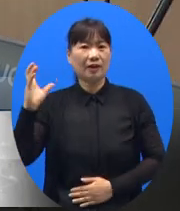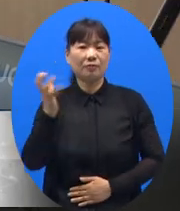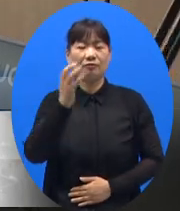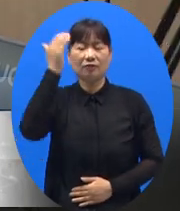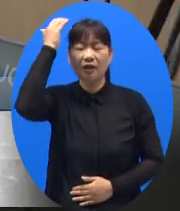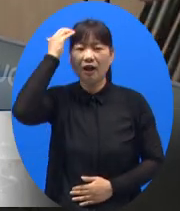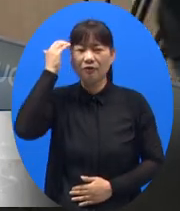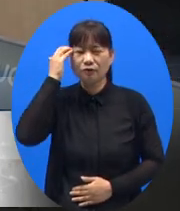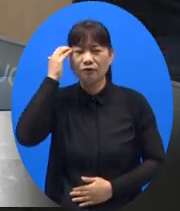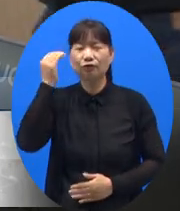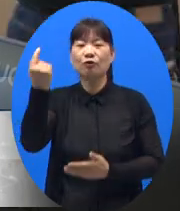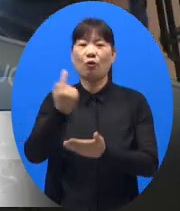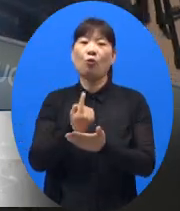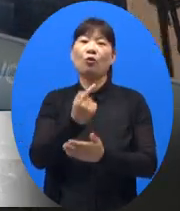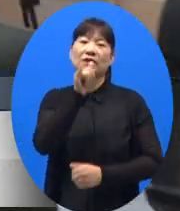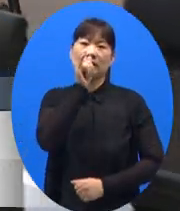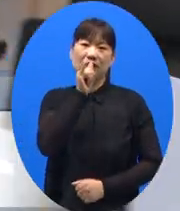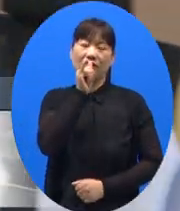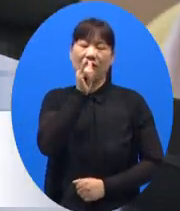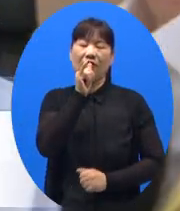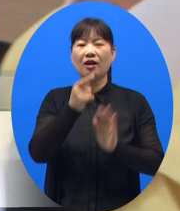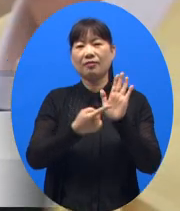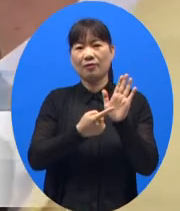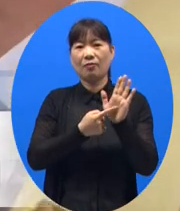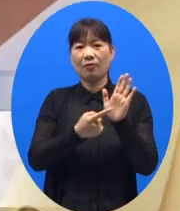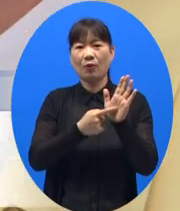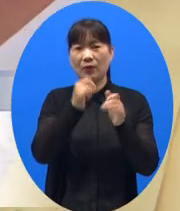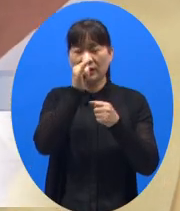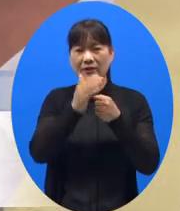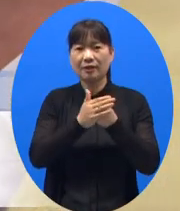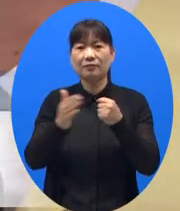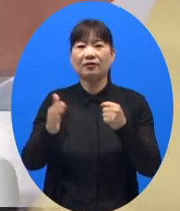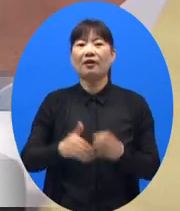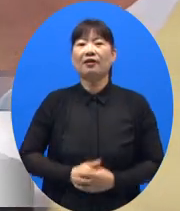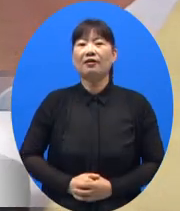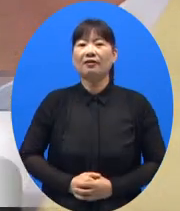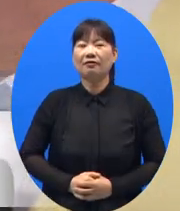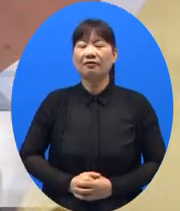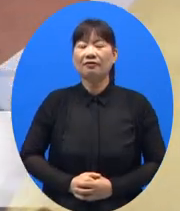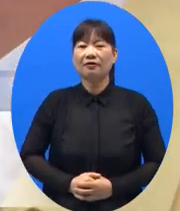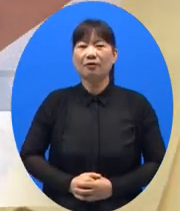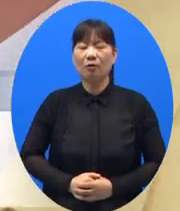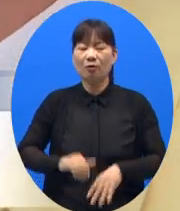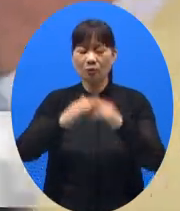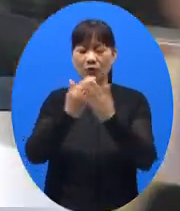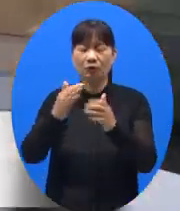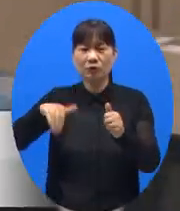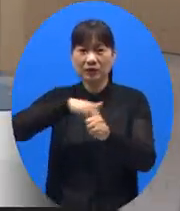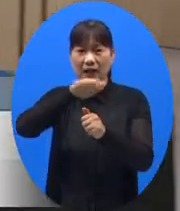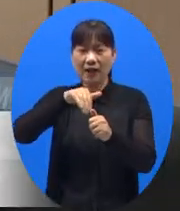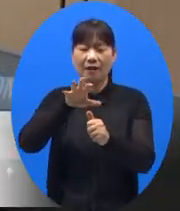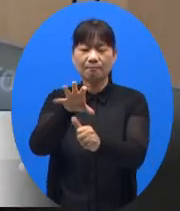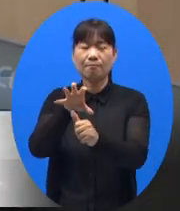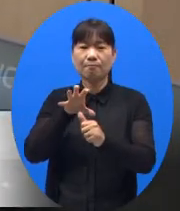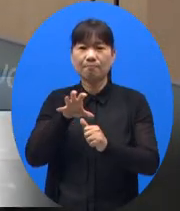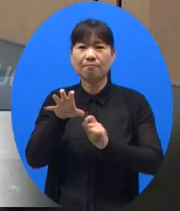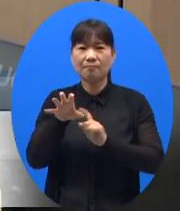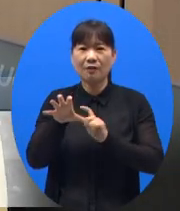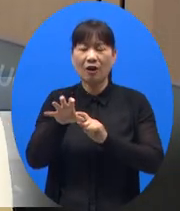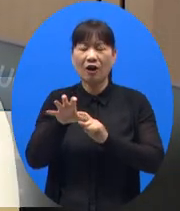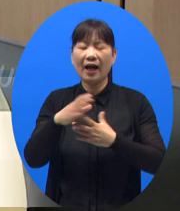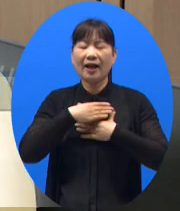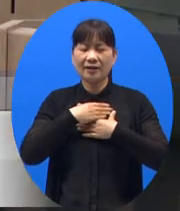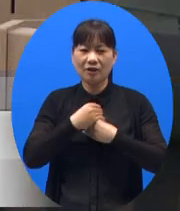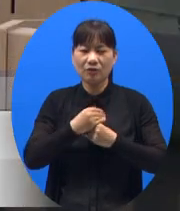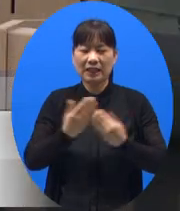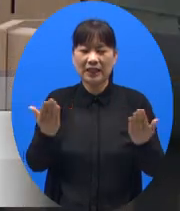한국으로 올 수 있다고 하는 예보가 지금 현재 있습니다. 그래서 그 상황까지 만전을 기해서 근무에 철저히